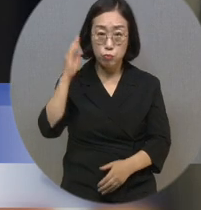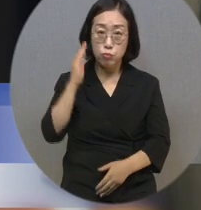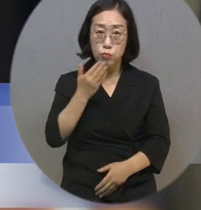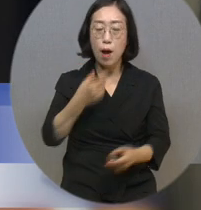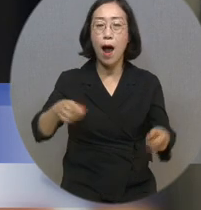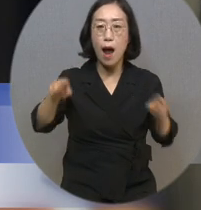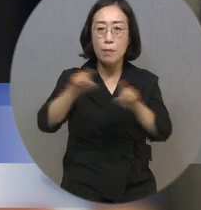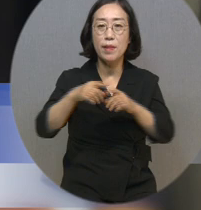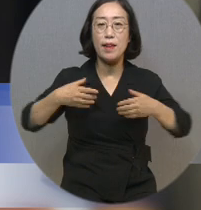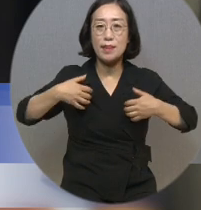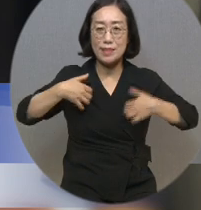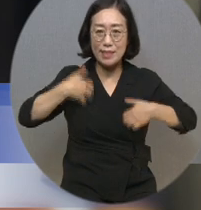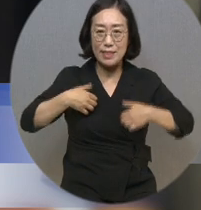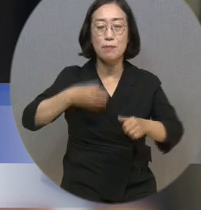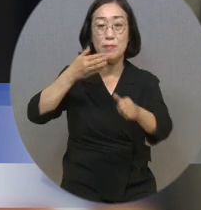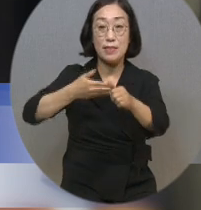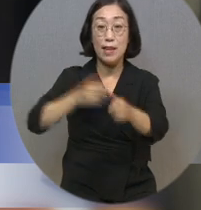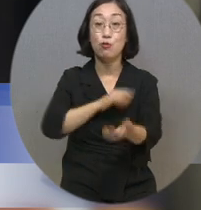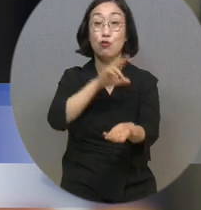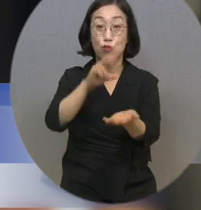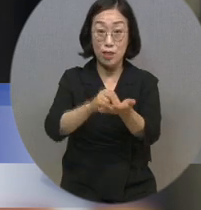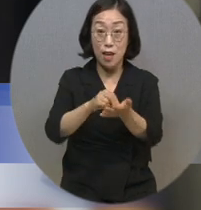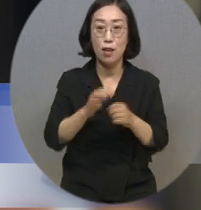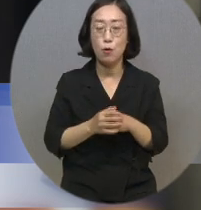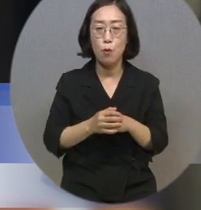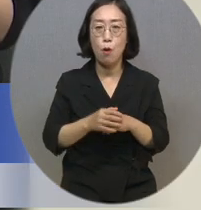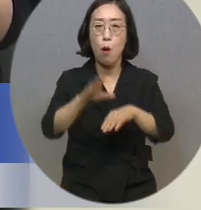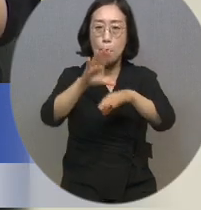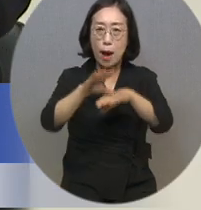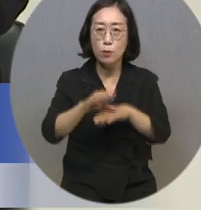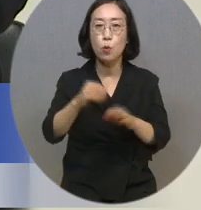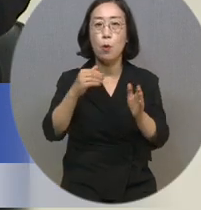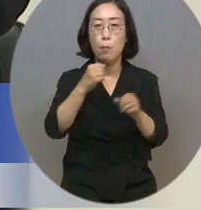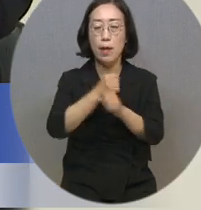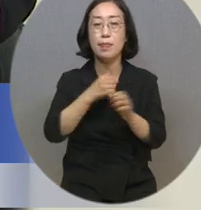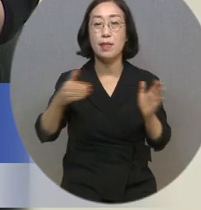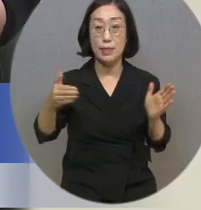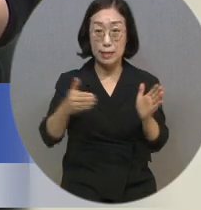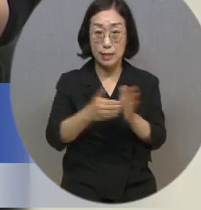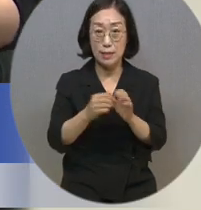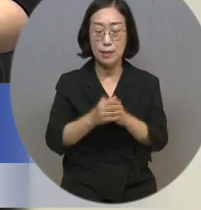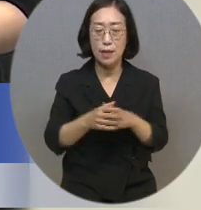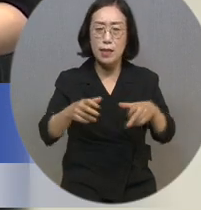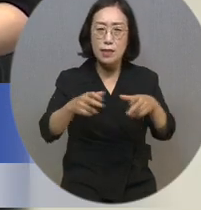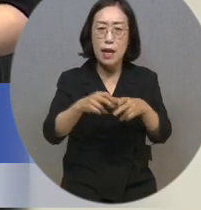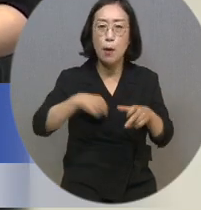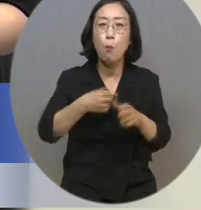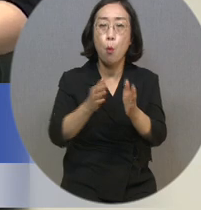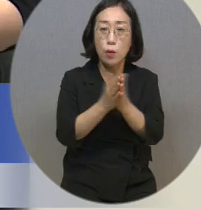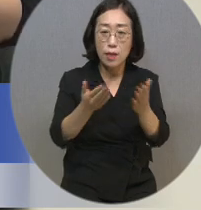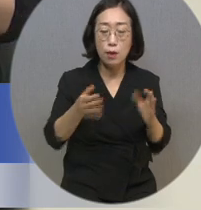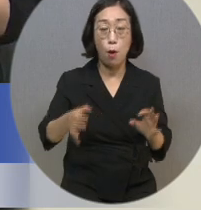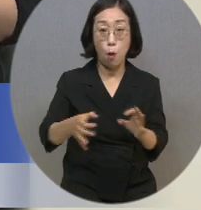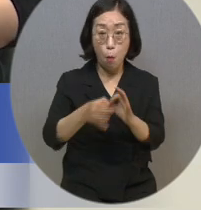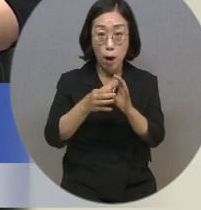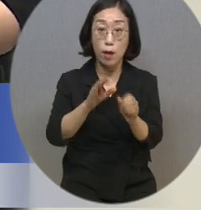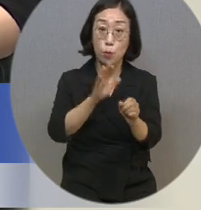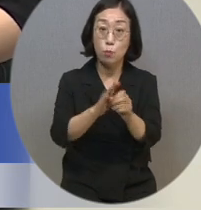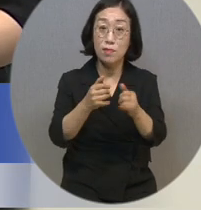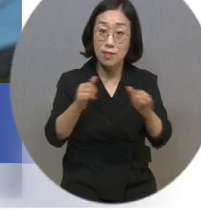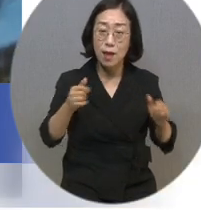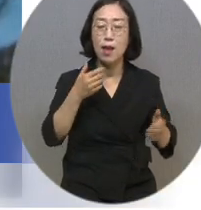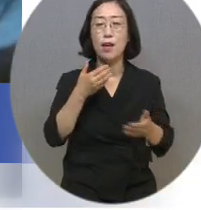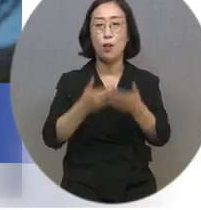함께 즐깁시다 라는 주제로 방송 프로그램을 제작했는데요. 장애인 당사자와 관계자들의 생생한